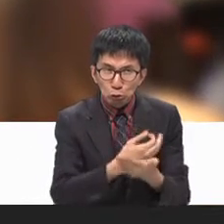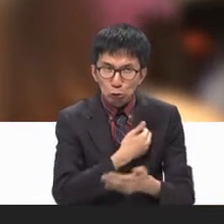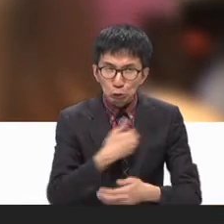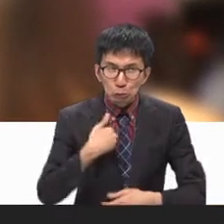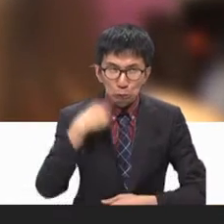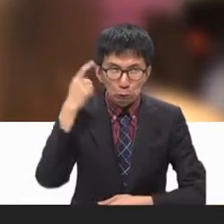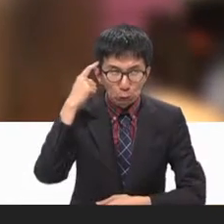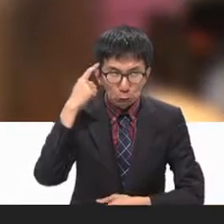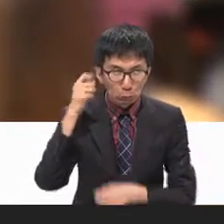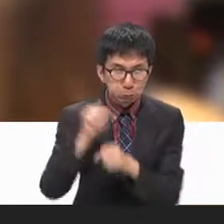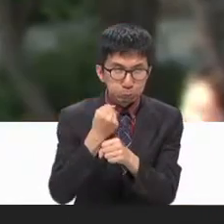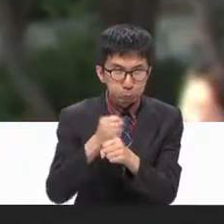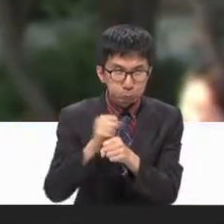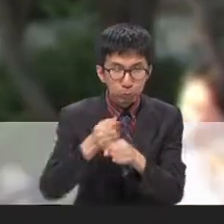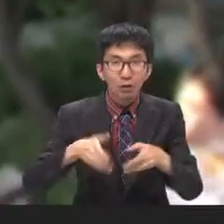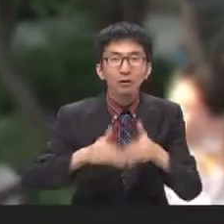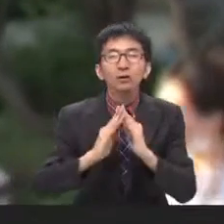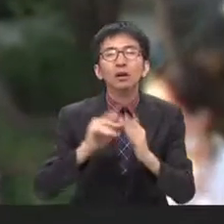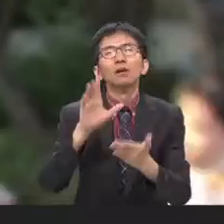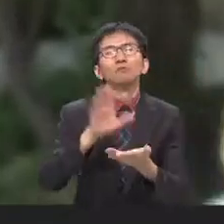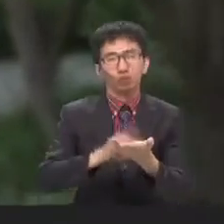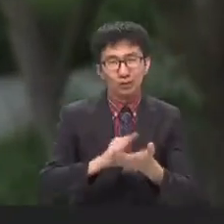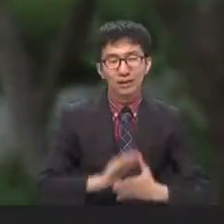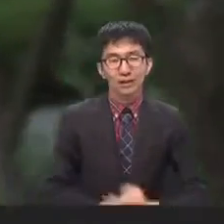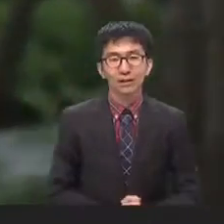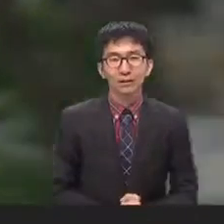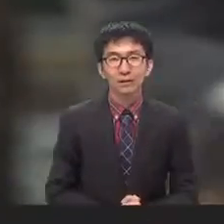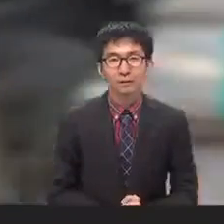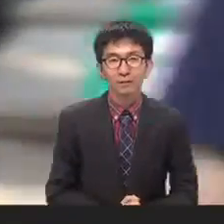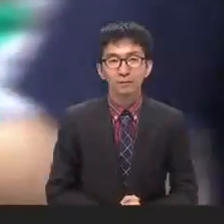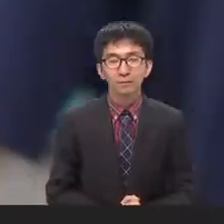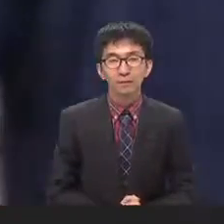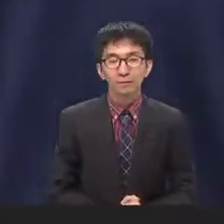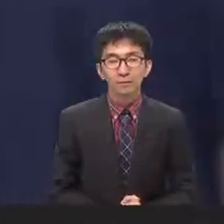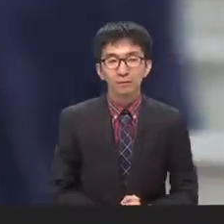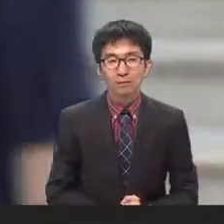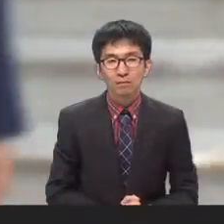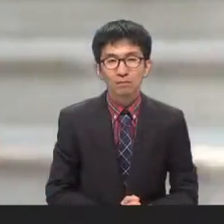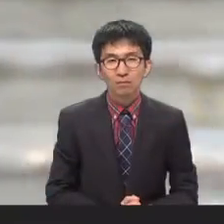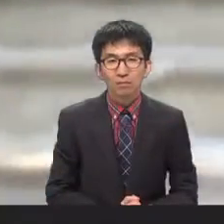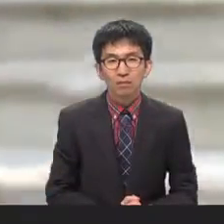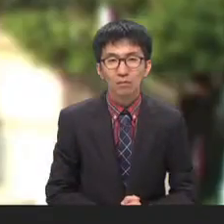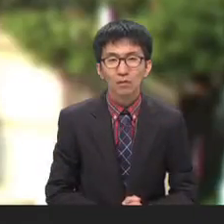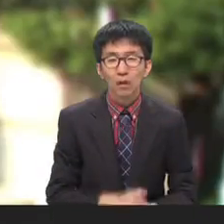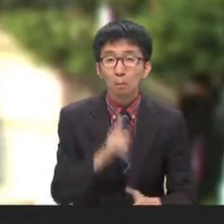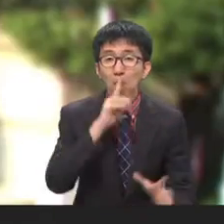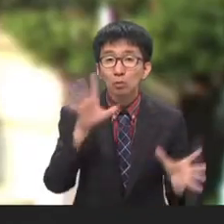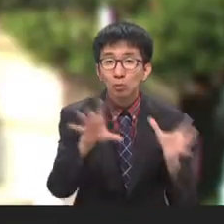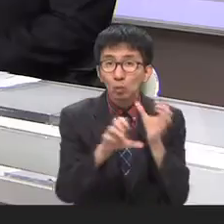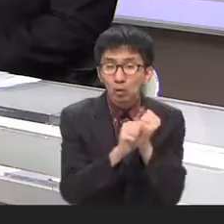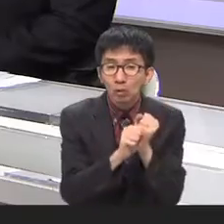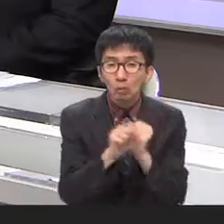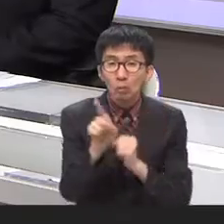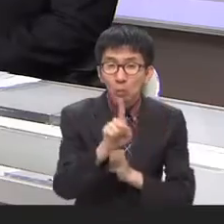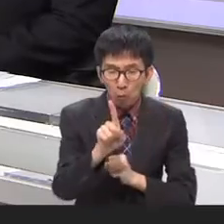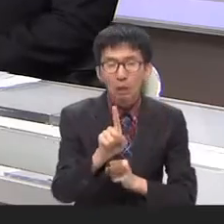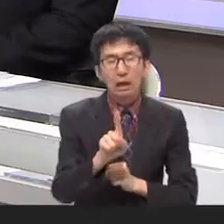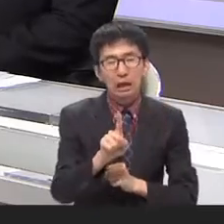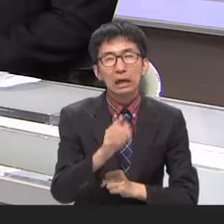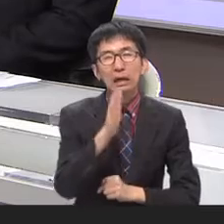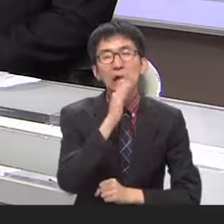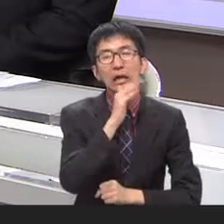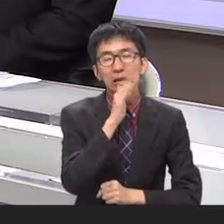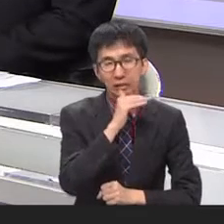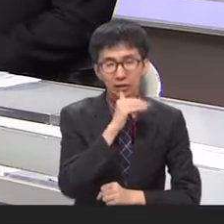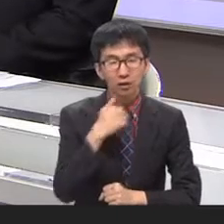일방적으로 신설 하려고 했다는 점을 문제를 삼는 거죠 근데 bt 윌리스 안그래도 다시 묻 여쭤보려고 한데 달 바로 해주셨구요